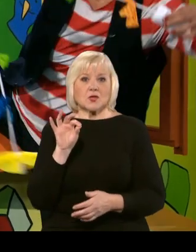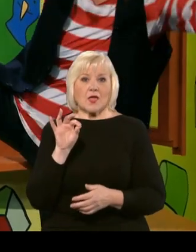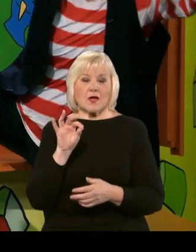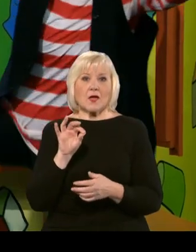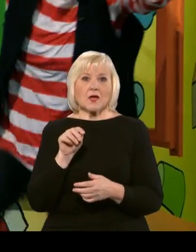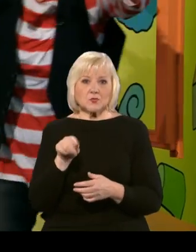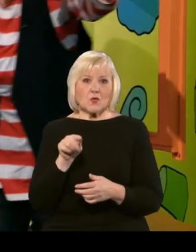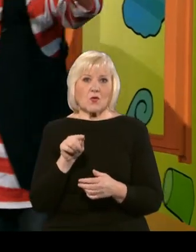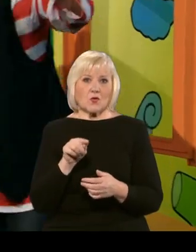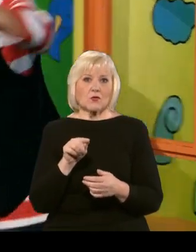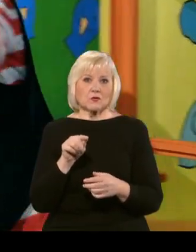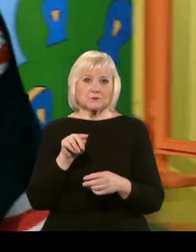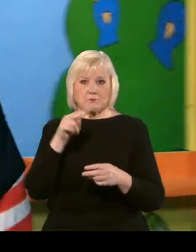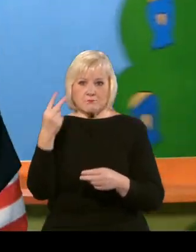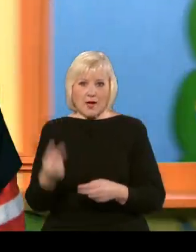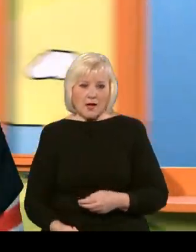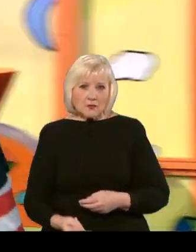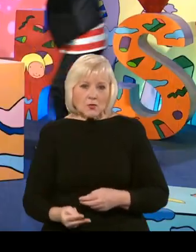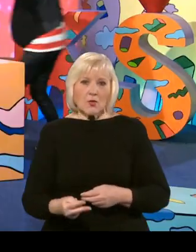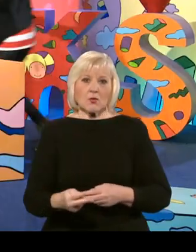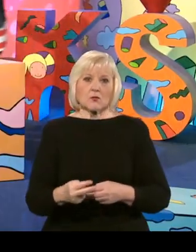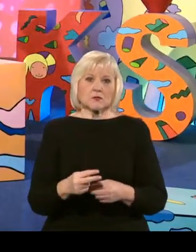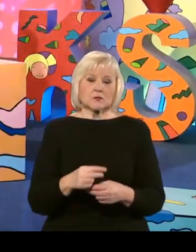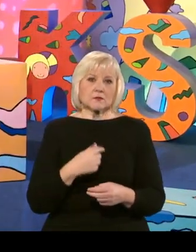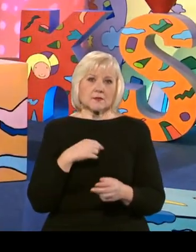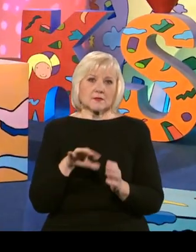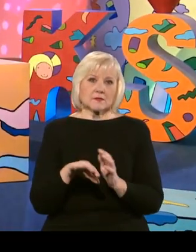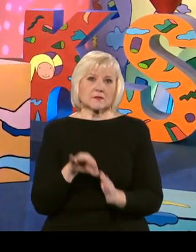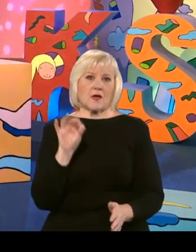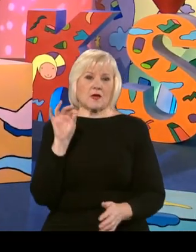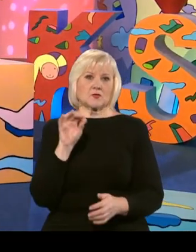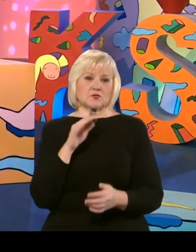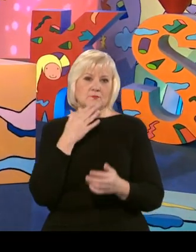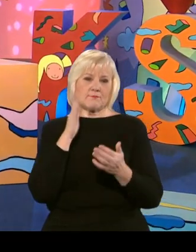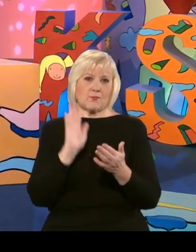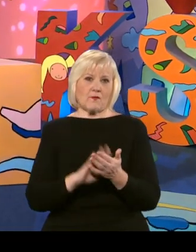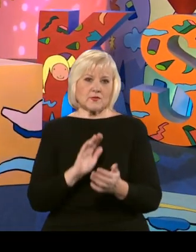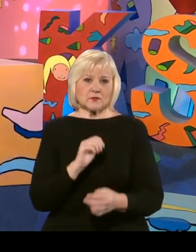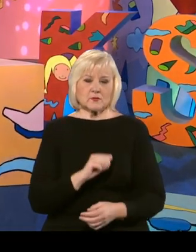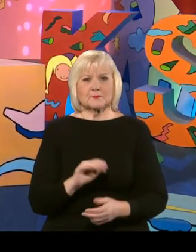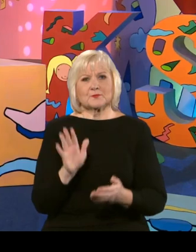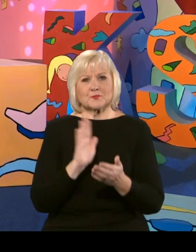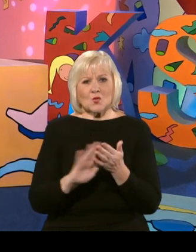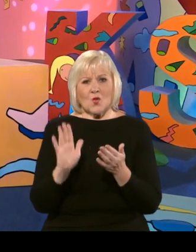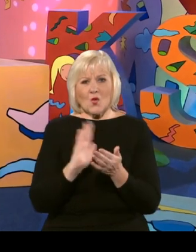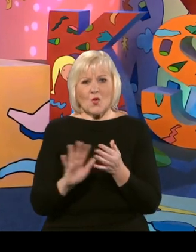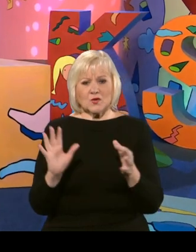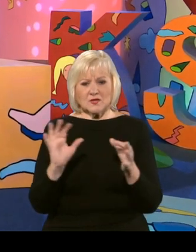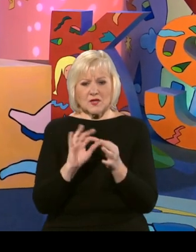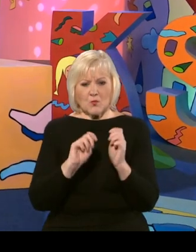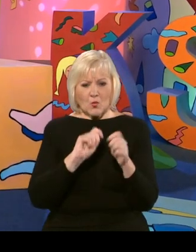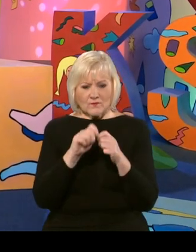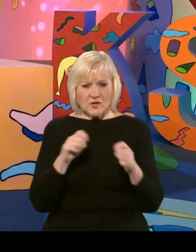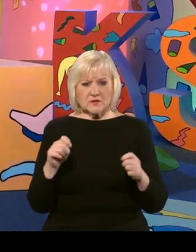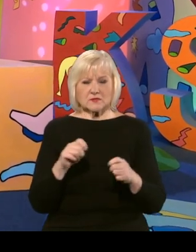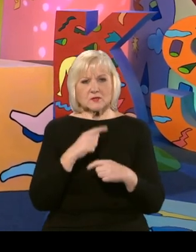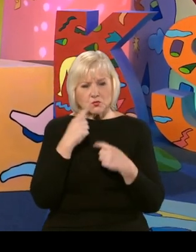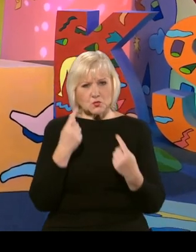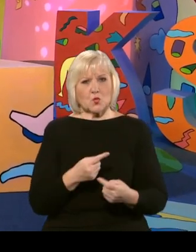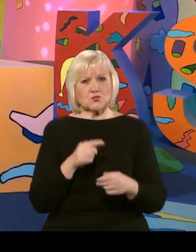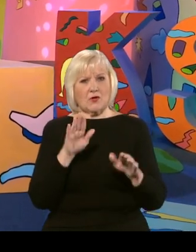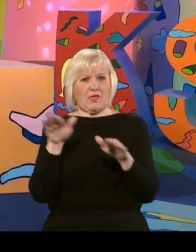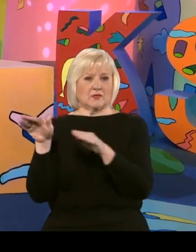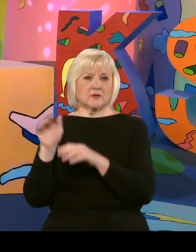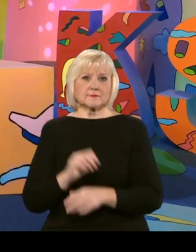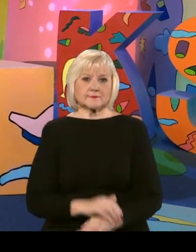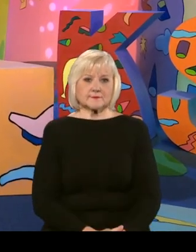našla, Františku, hurá. Podívej, sláva. Byl přímo pod oknem. Výborně, tak rychle, ať to vyzkoušíme.